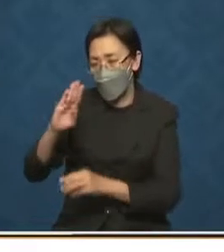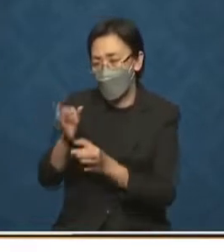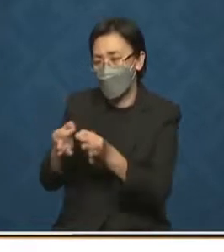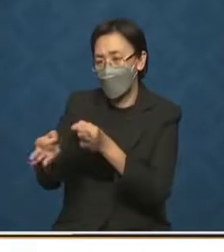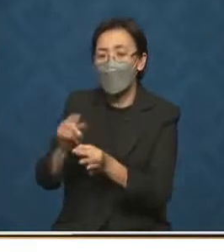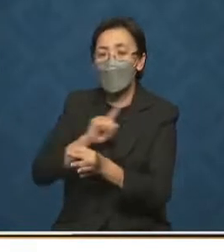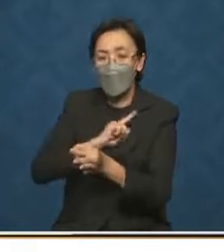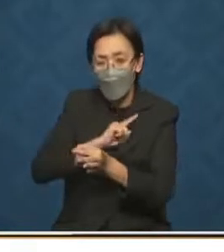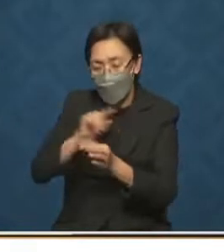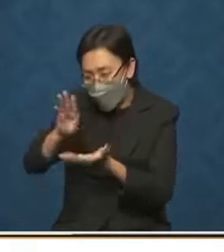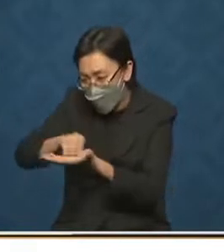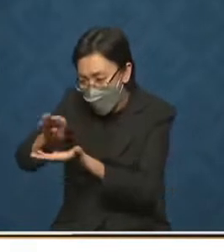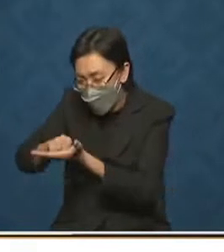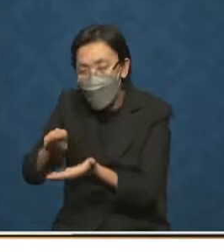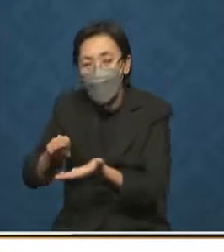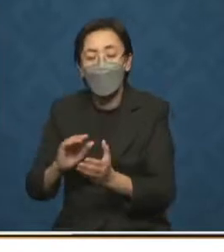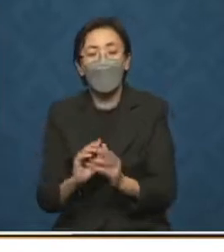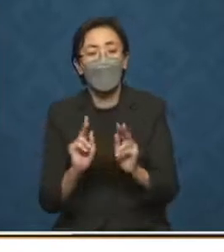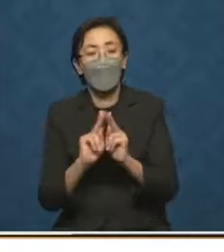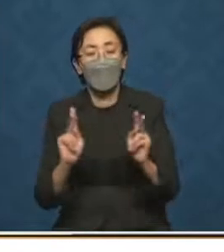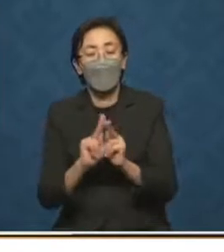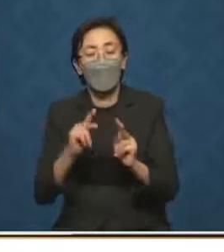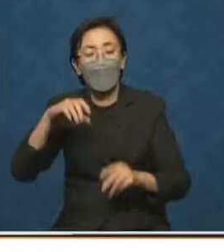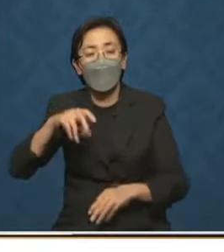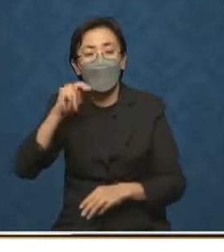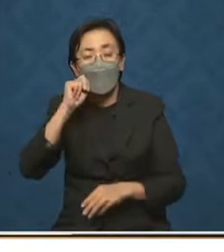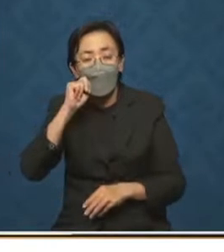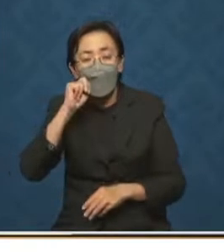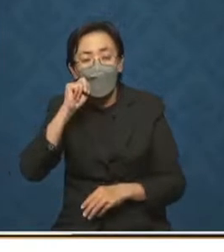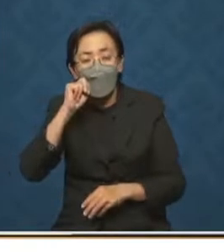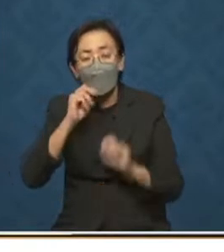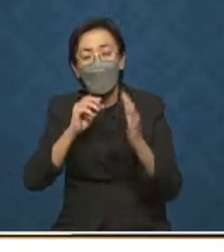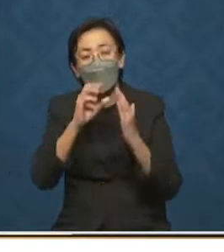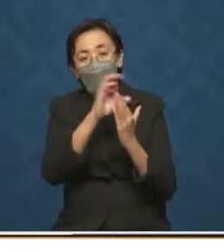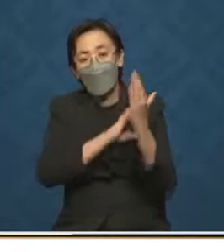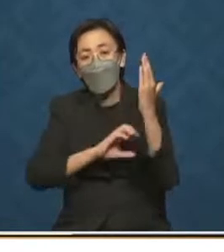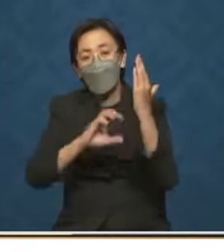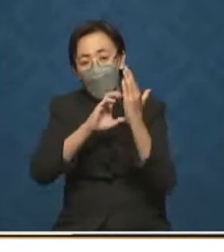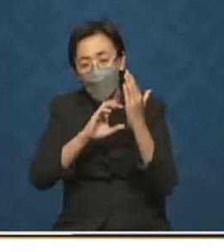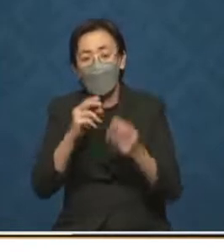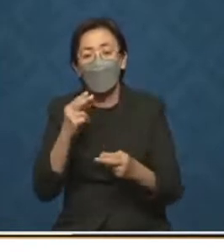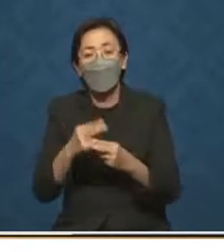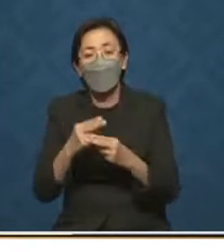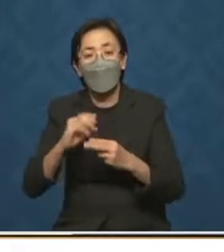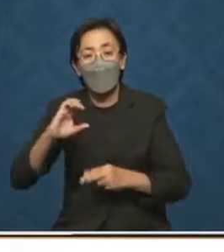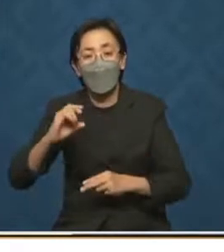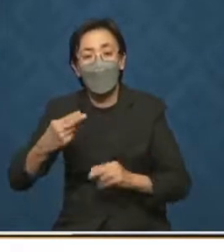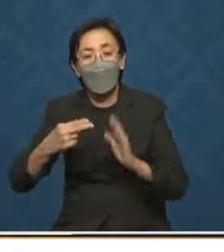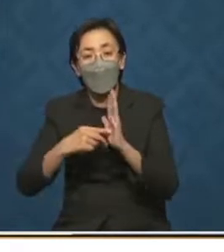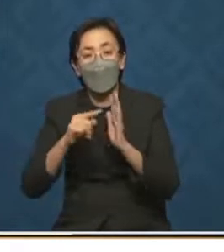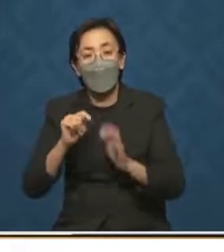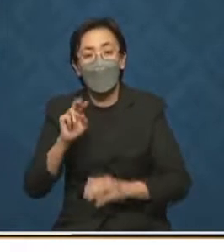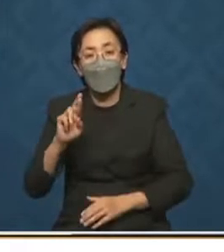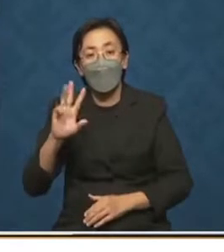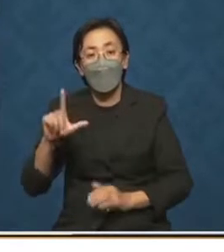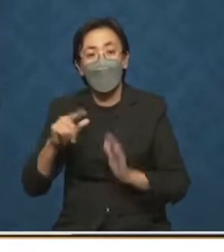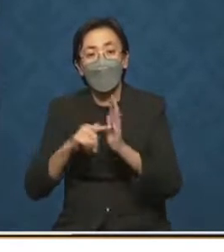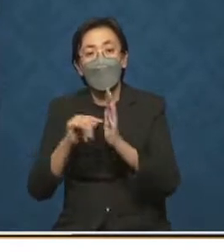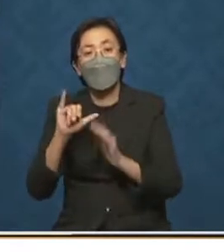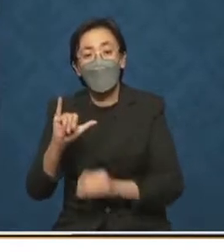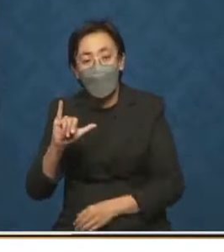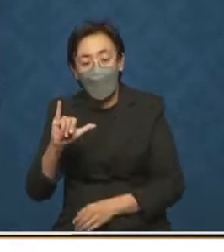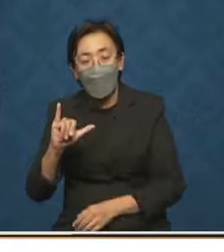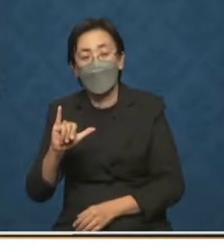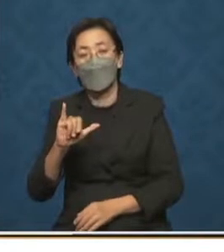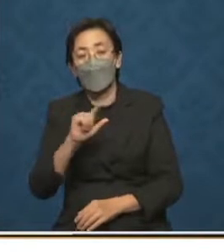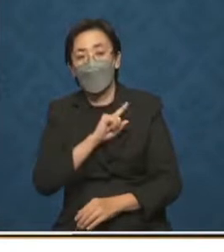นนนะครับมีประทานขนvaleการกประปผมภาคชื่อ นายชัดชัยผมเริดซึ่น่จะใช้พมเล่นนั้นนะครับได้